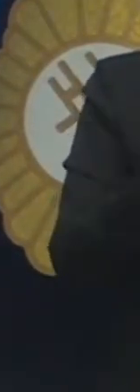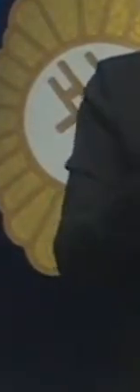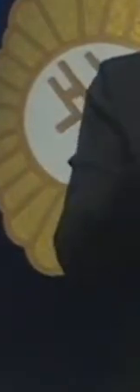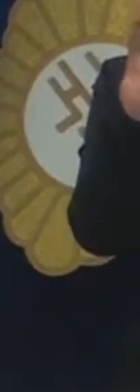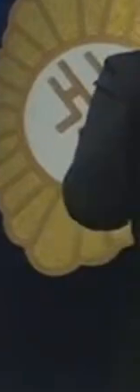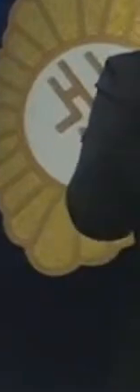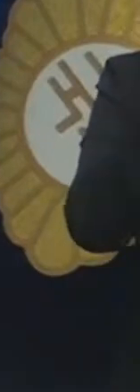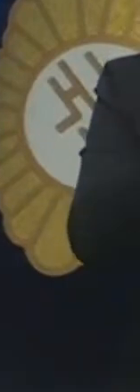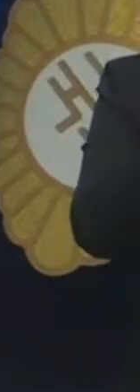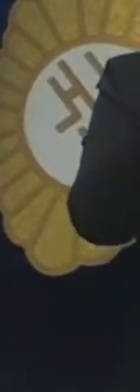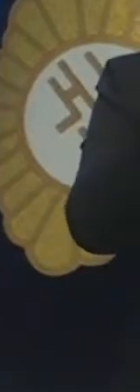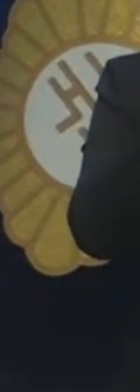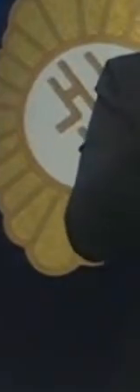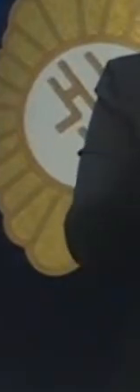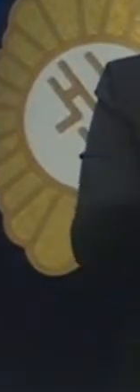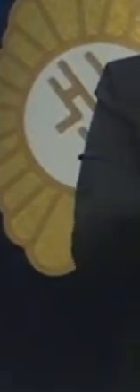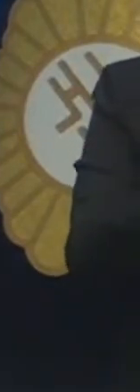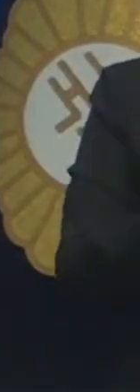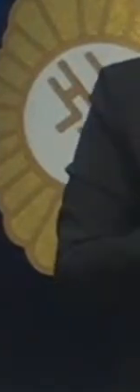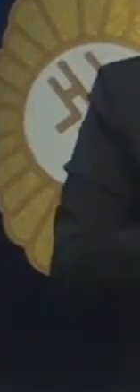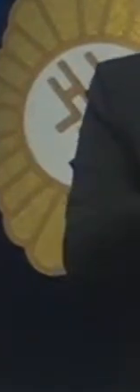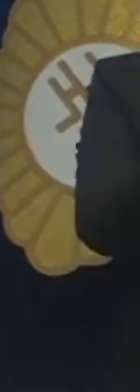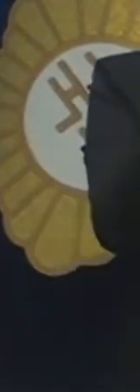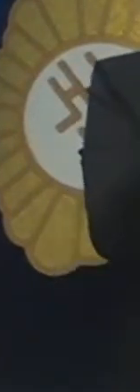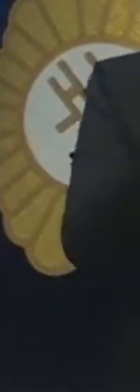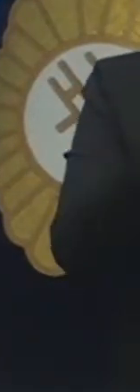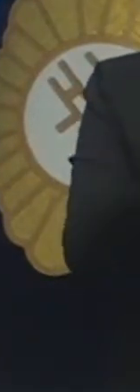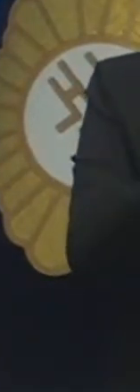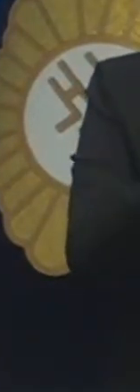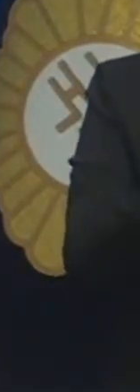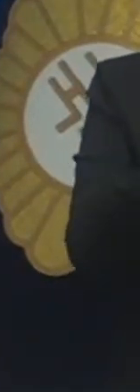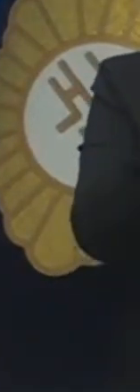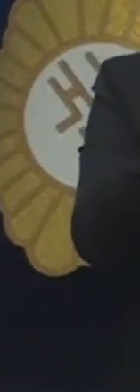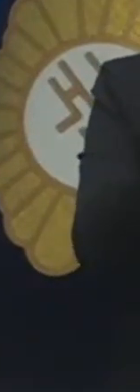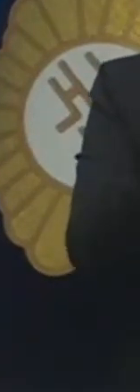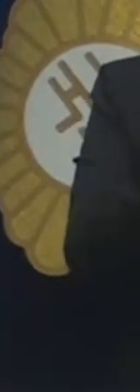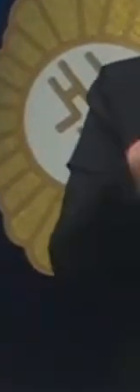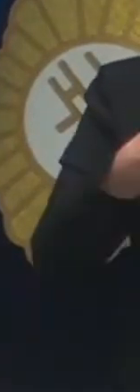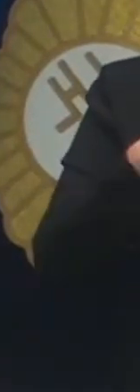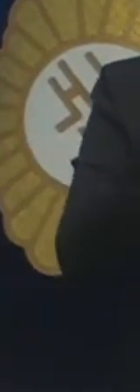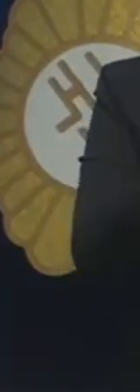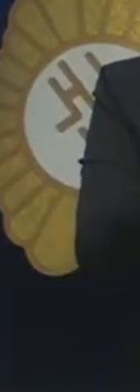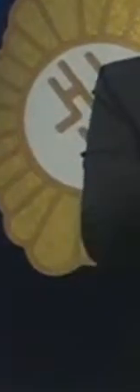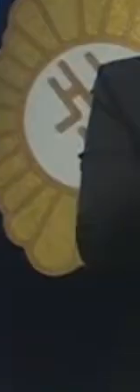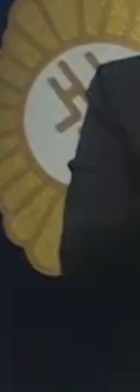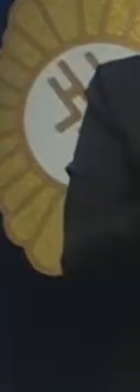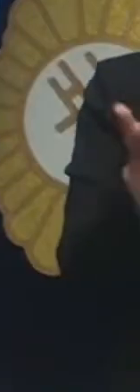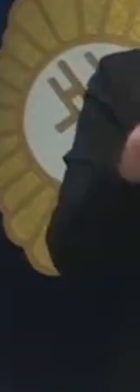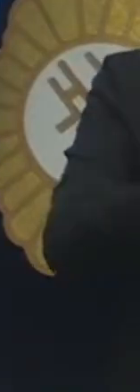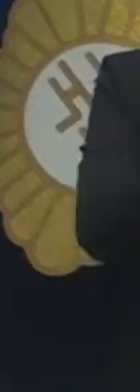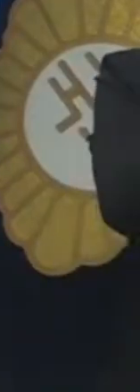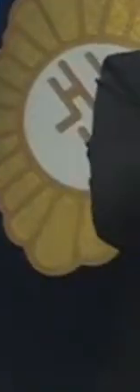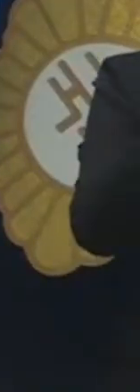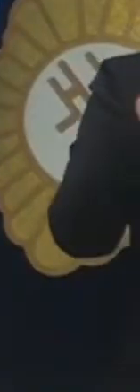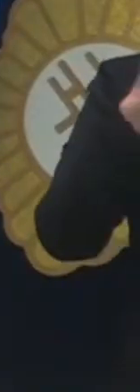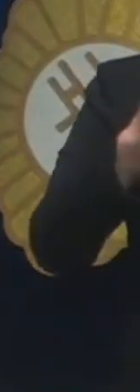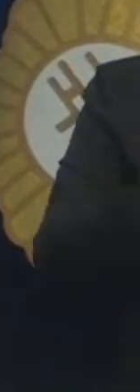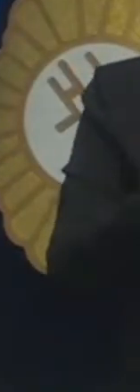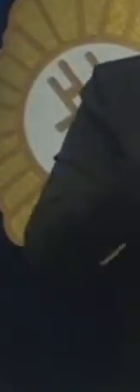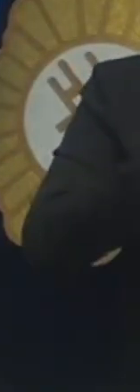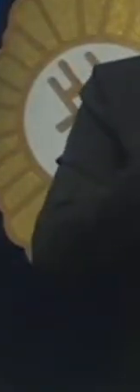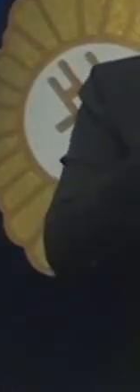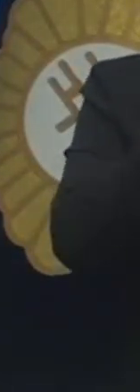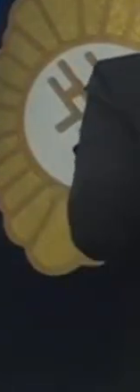보고서는 홈플러스 회생을 위해 자금 조달이나 M&A가 필요하다고 명시하였습니다. 그러나 MBK는 자구